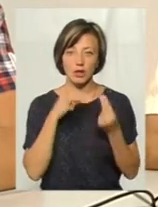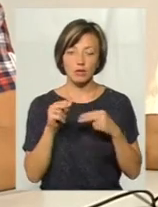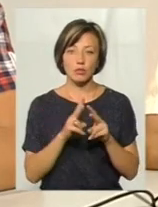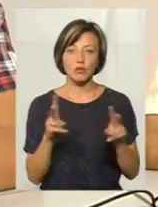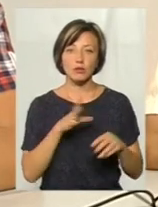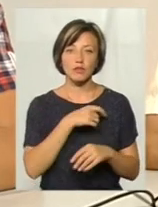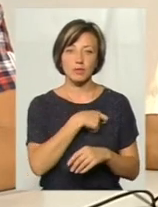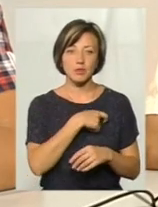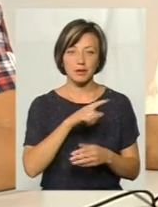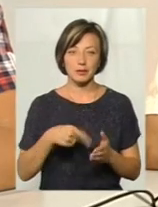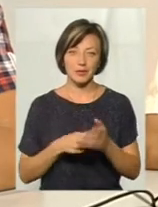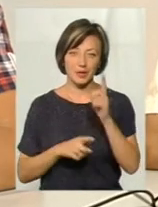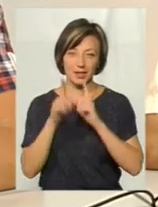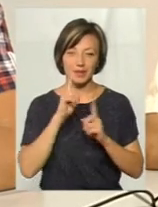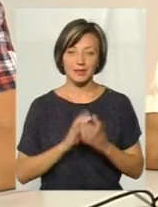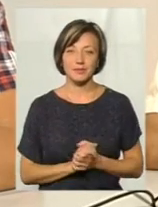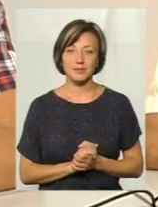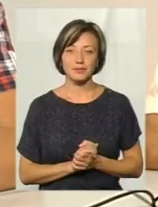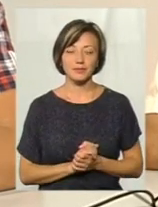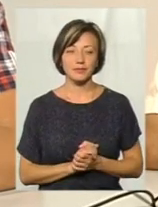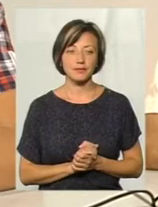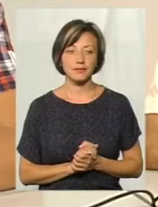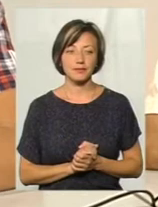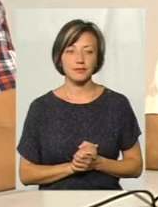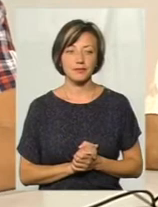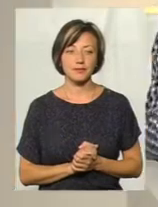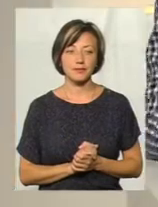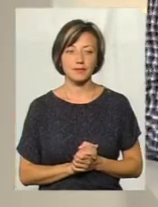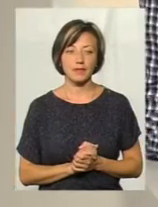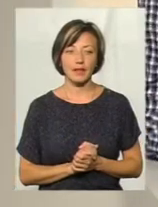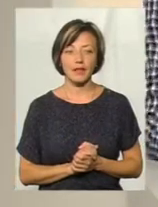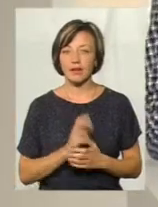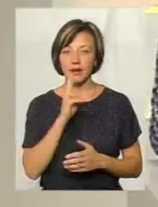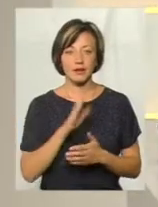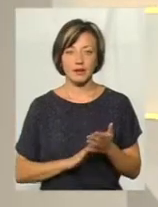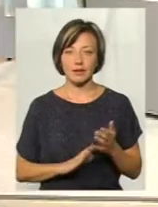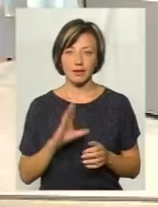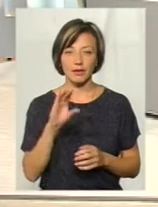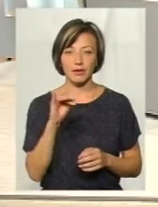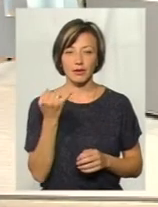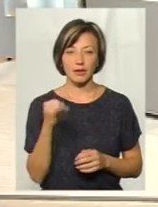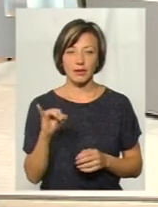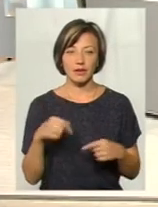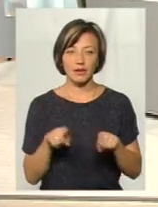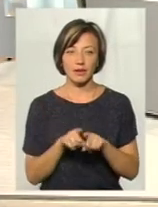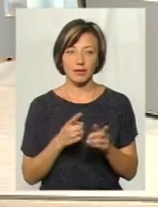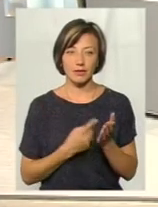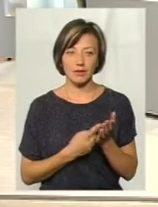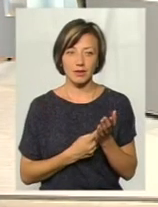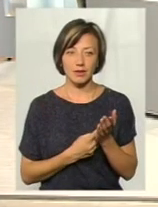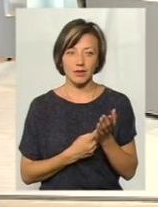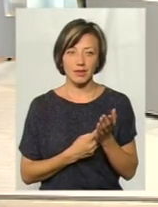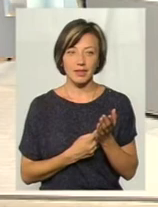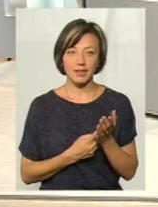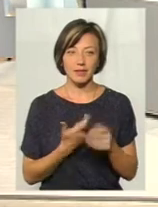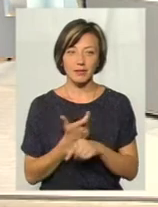був з депутатом міської ради. От, у них більше А в городку немає ваших інспекторів? Я перепрошую, пан Юрій так тут доводить, що він бородатіше мене